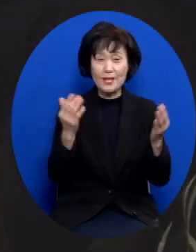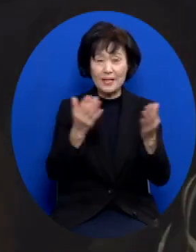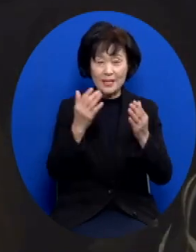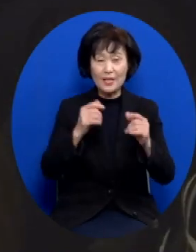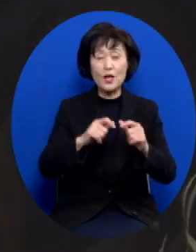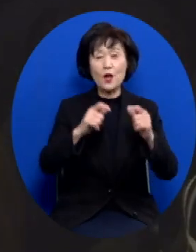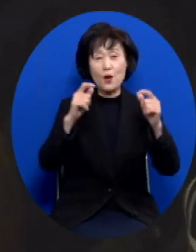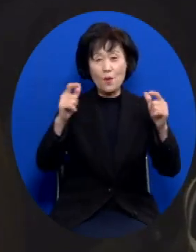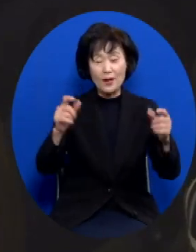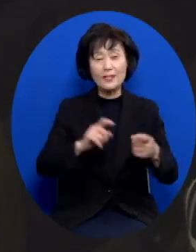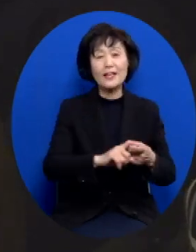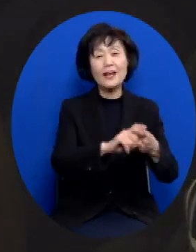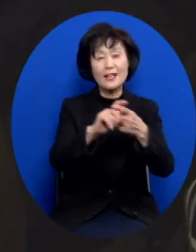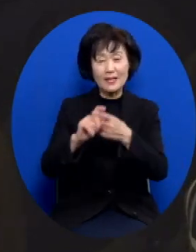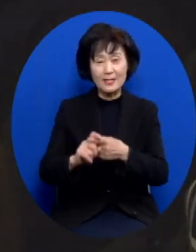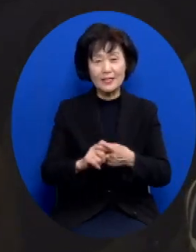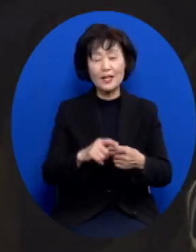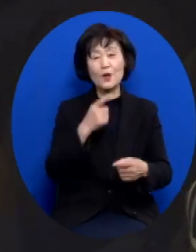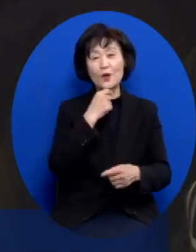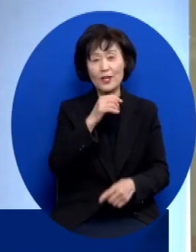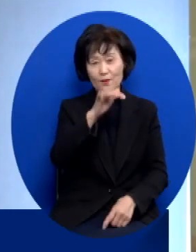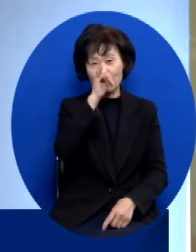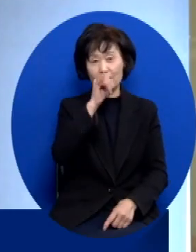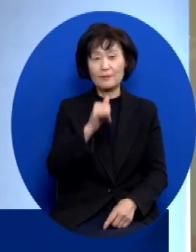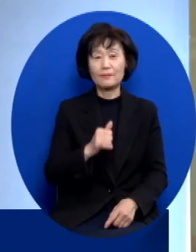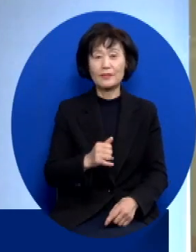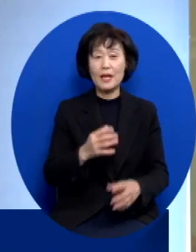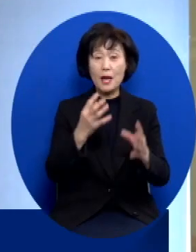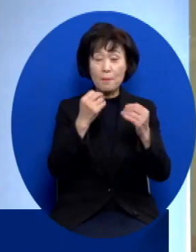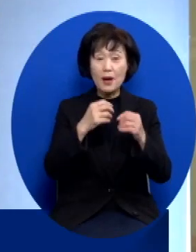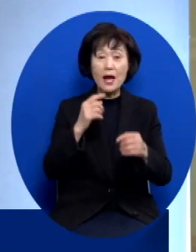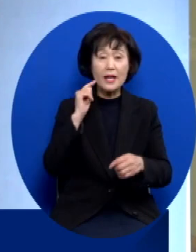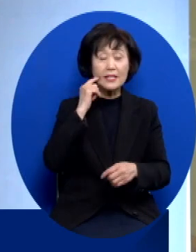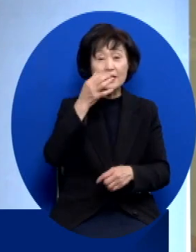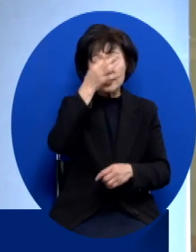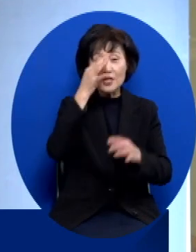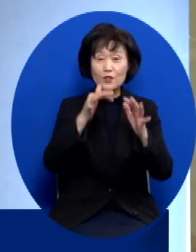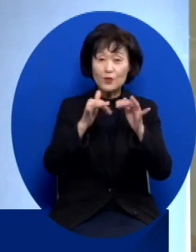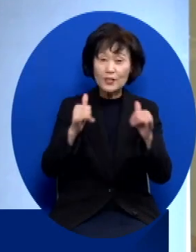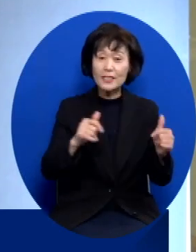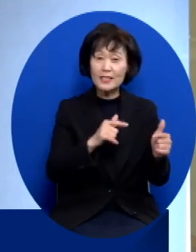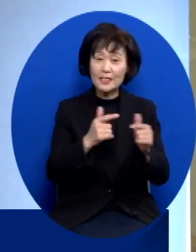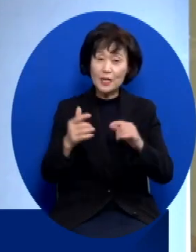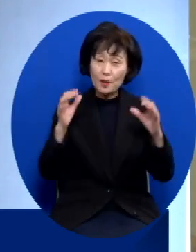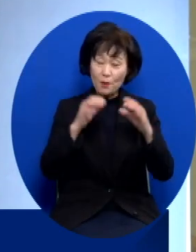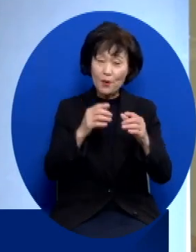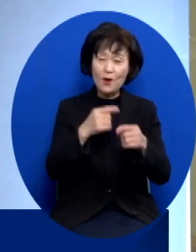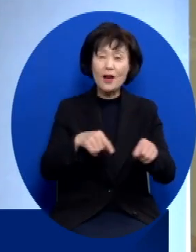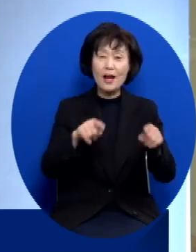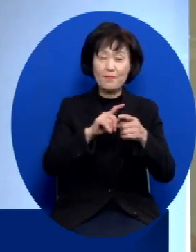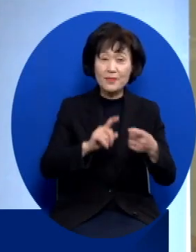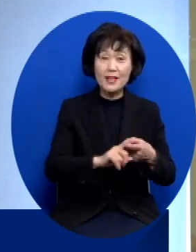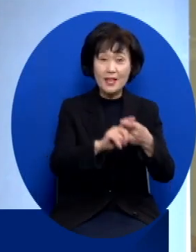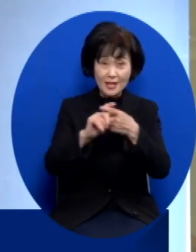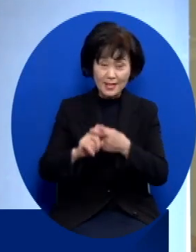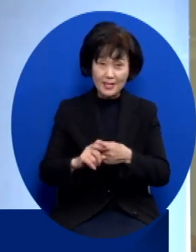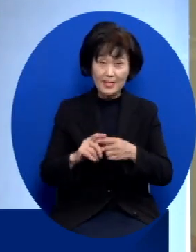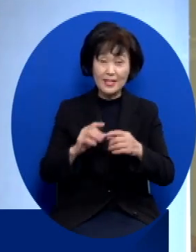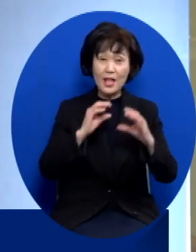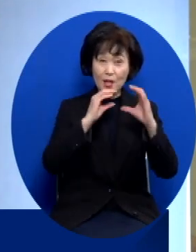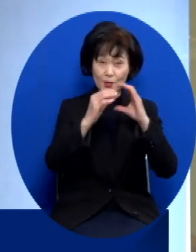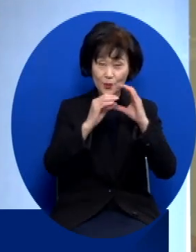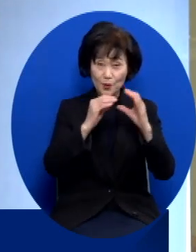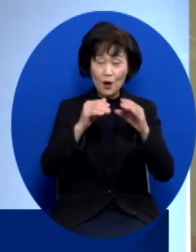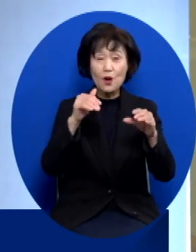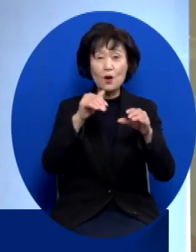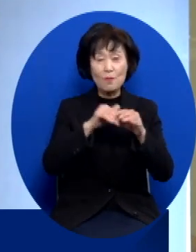연대를 소망했습니다. 많은 수의 또 예술일가들이 모여서 함께 연대하고 함께 소통하면서 문화사역의